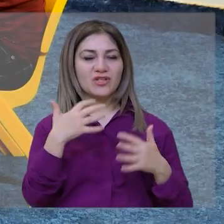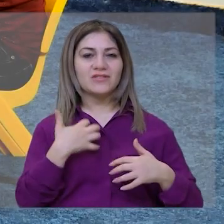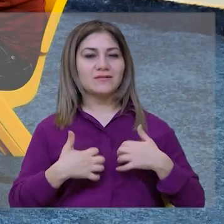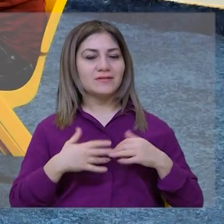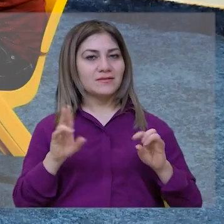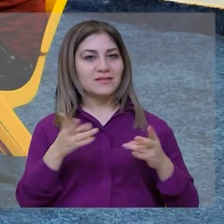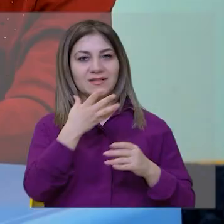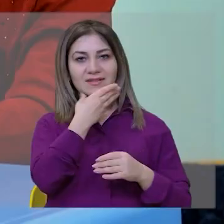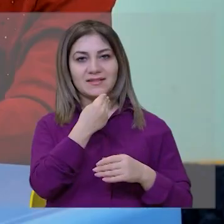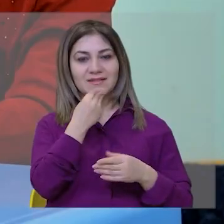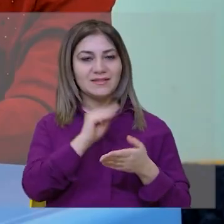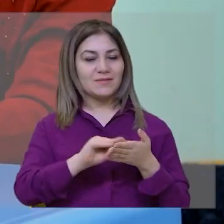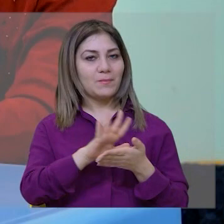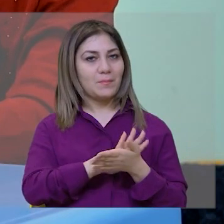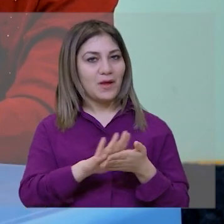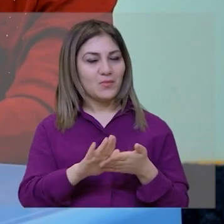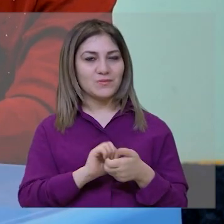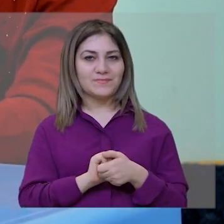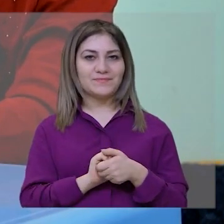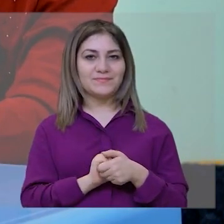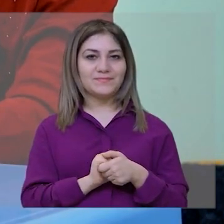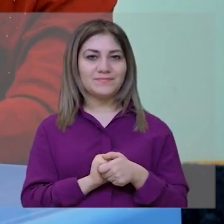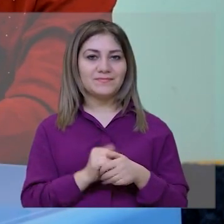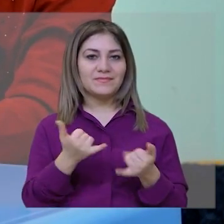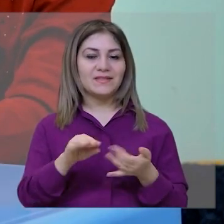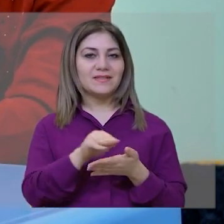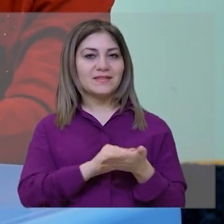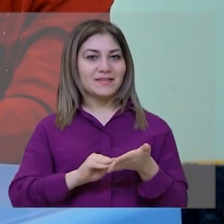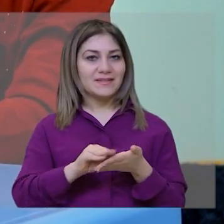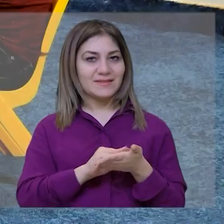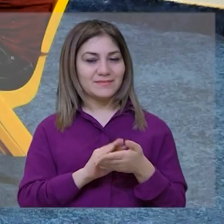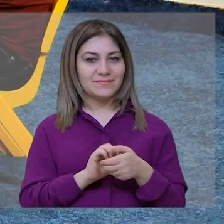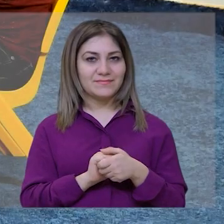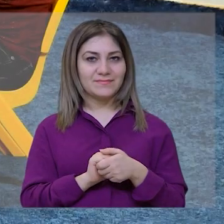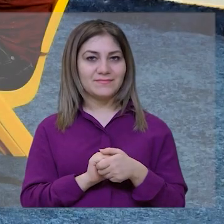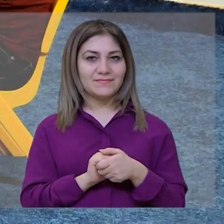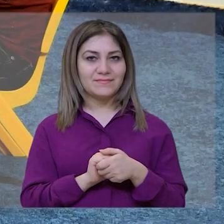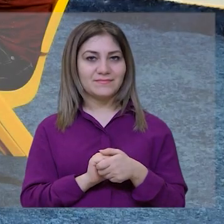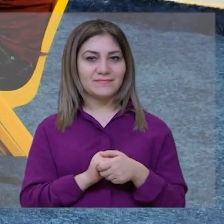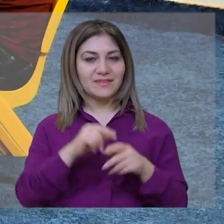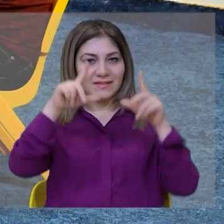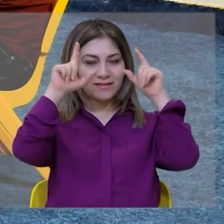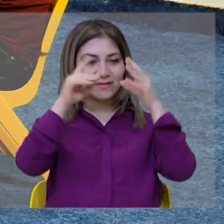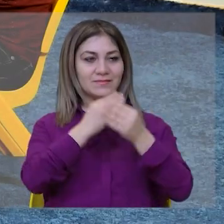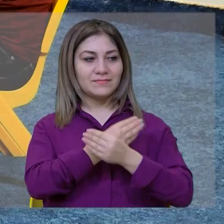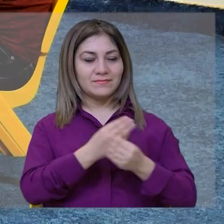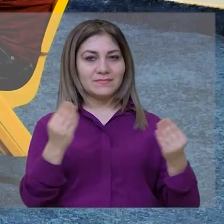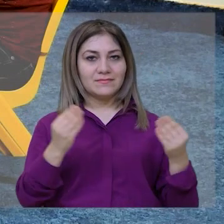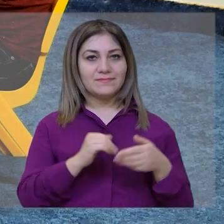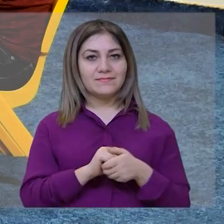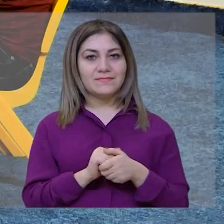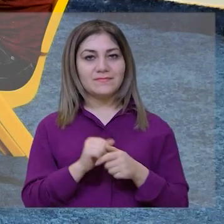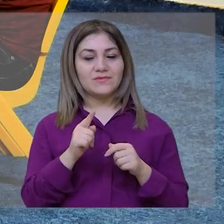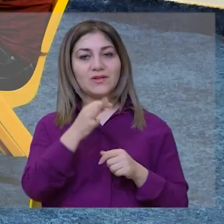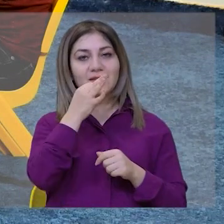շտապել, գրում ենք գեղեցիկ և մաքուր։ Լավ երեխաներ, եկեք հիմա կրկնենք։ Ես ձեզ կտամ նկարներ, որտեղ որ